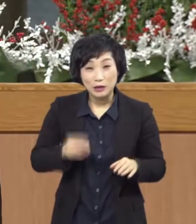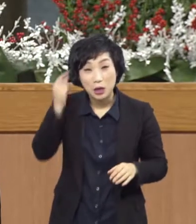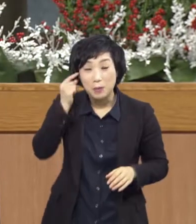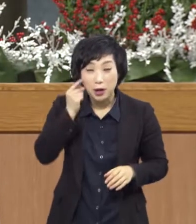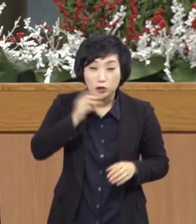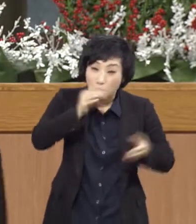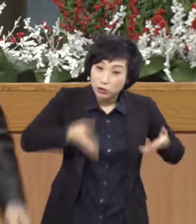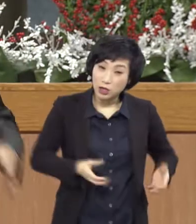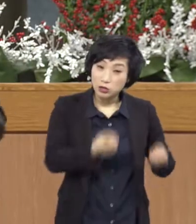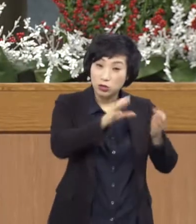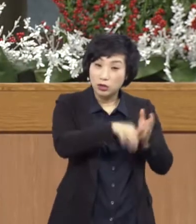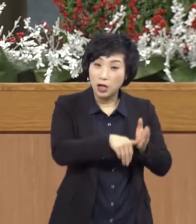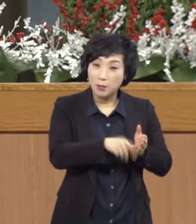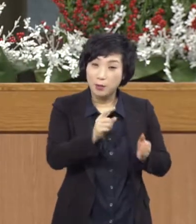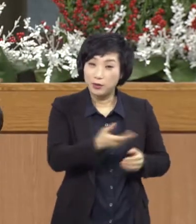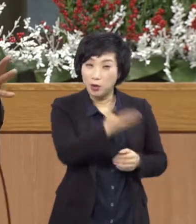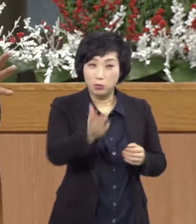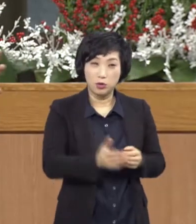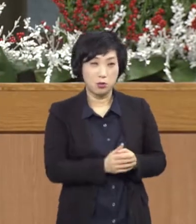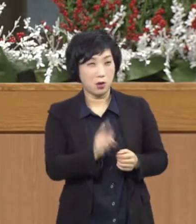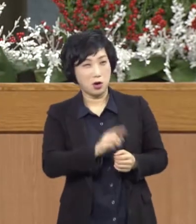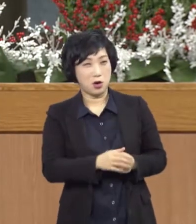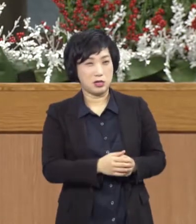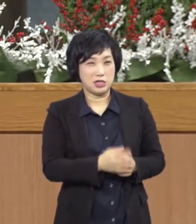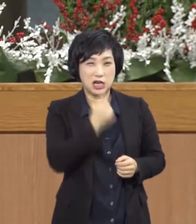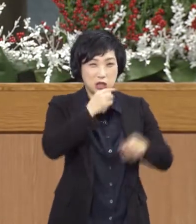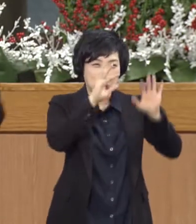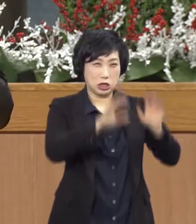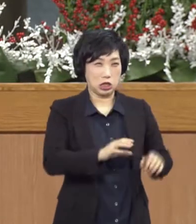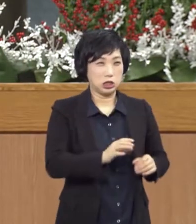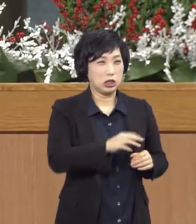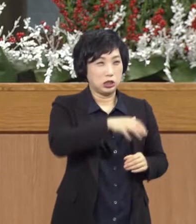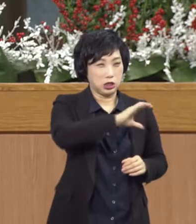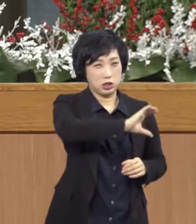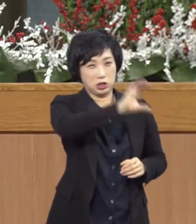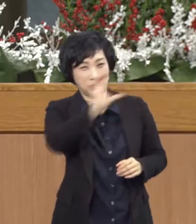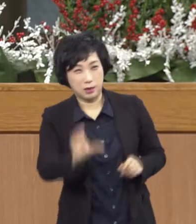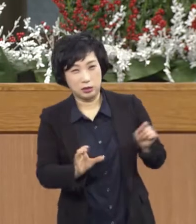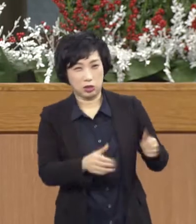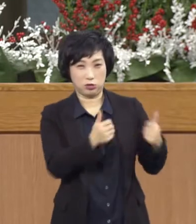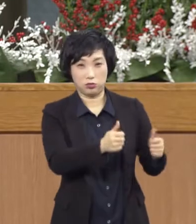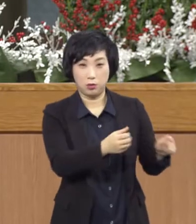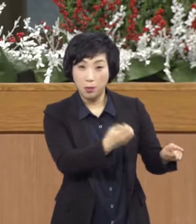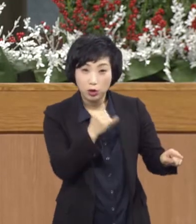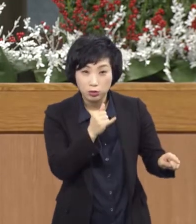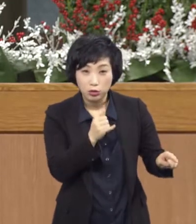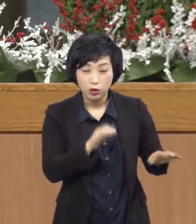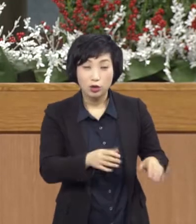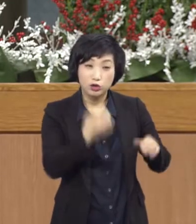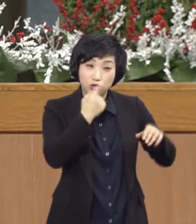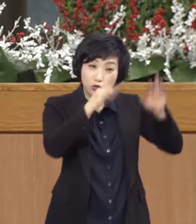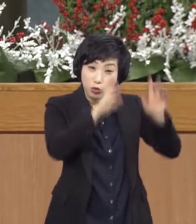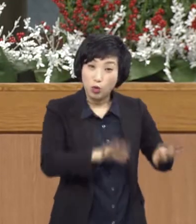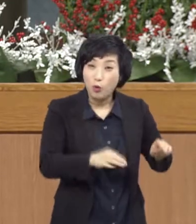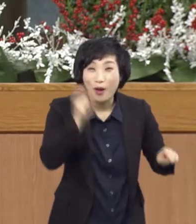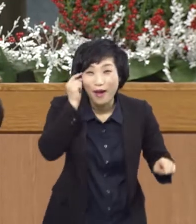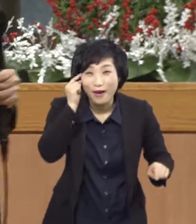그게 필요하냐. 아, 성탄절은 화이트 크리스마스가 된 눈이 와야 되는데 왜 눈이 와야 돼 예수가